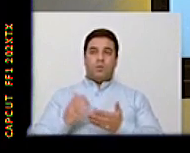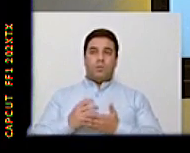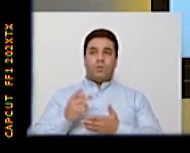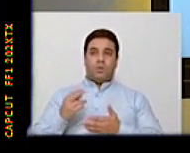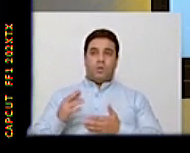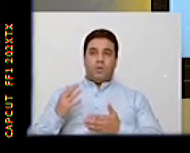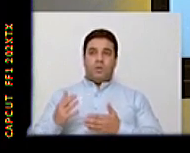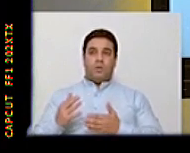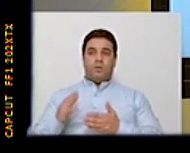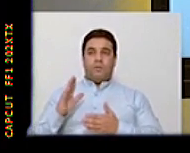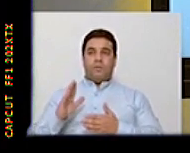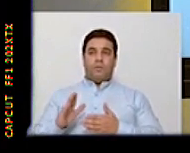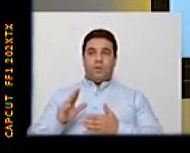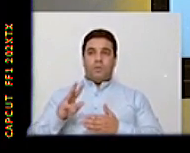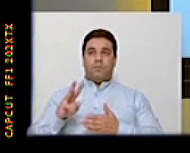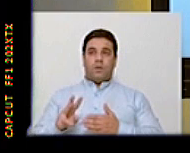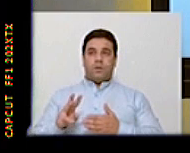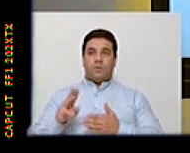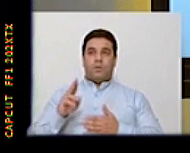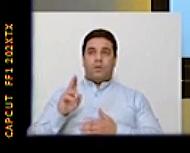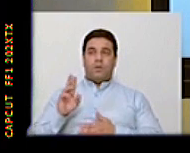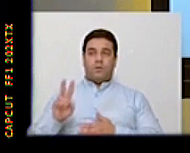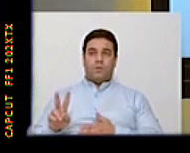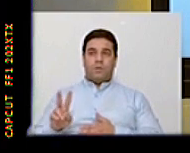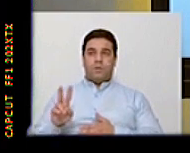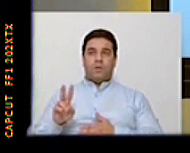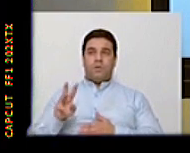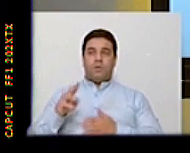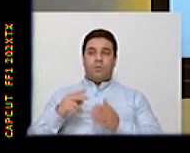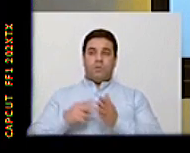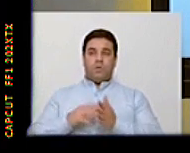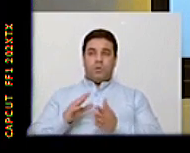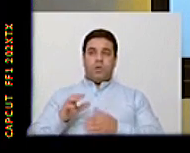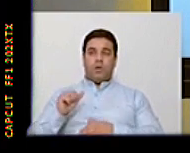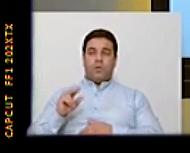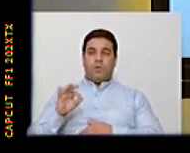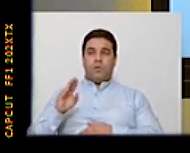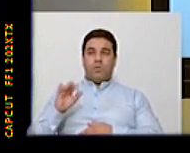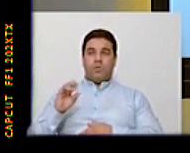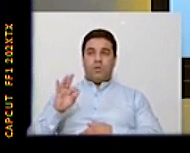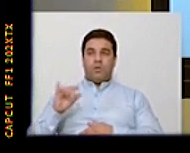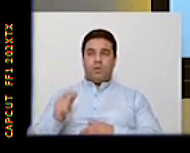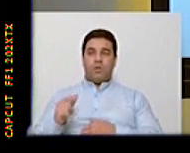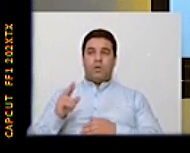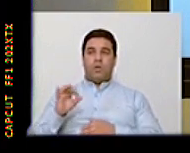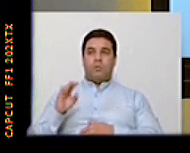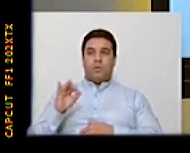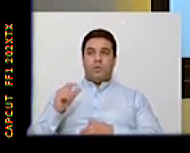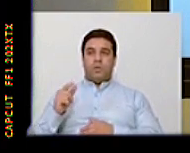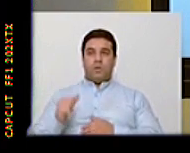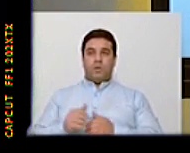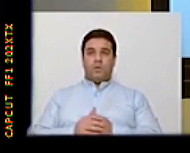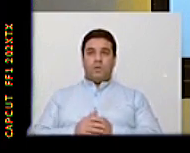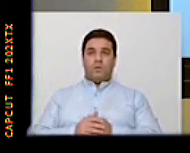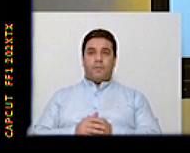uchun esa V maksimal kvadratni bo'linadi amplitudaning qiymatiga.